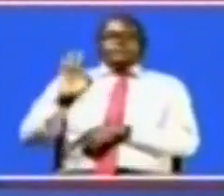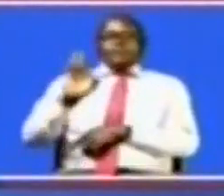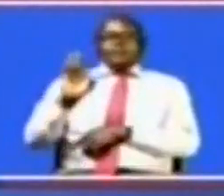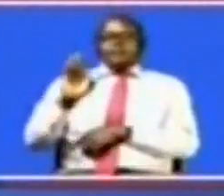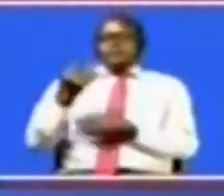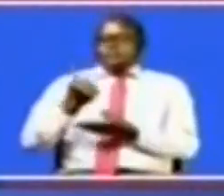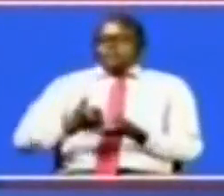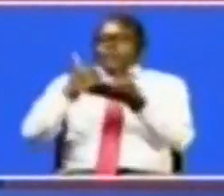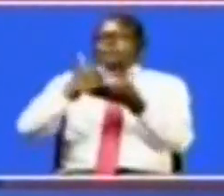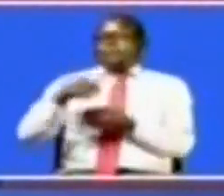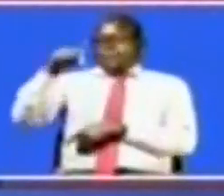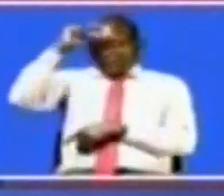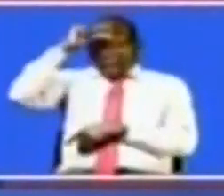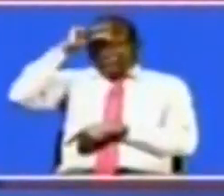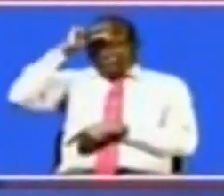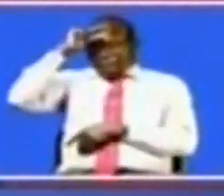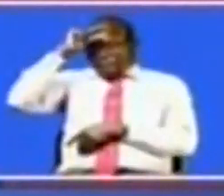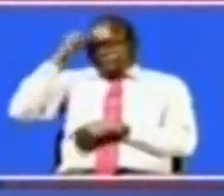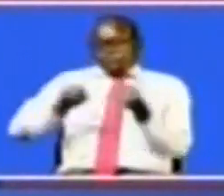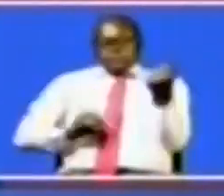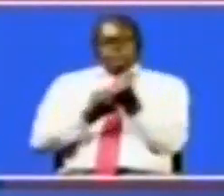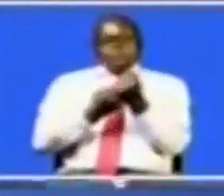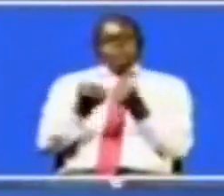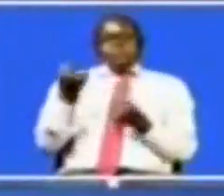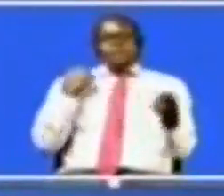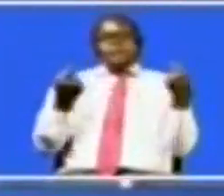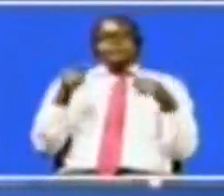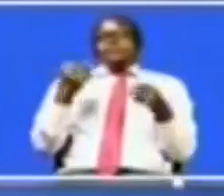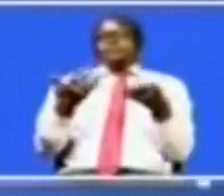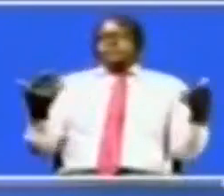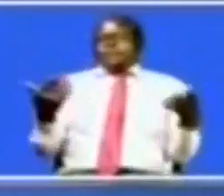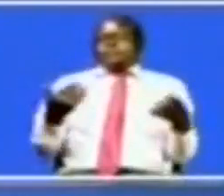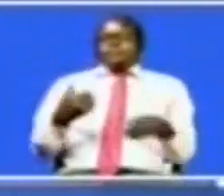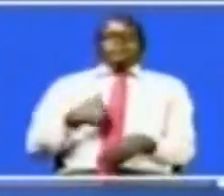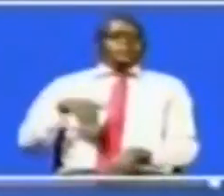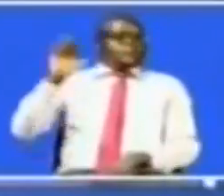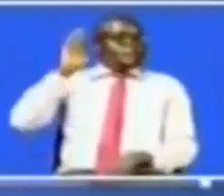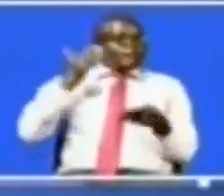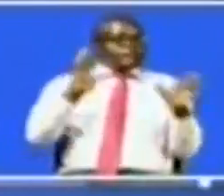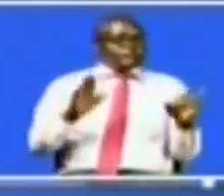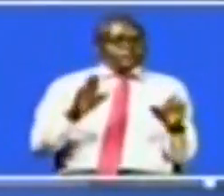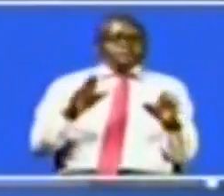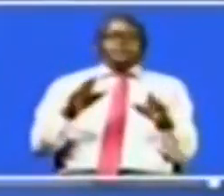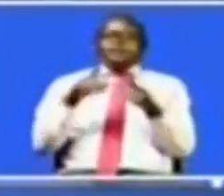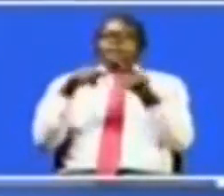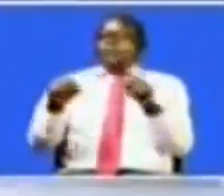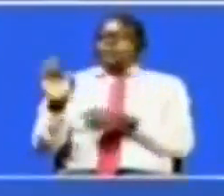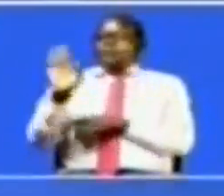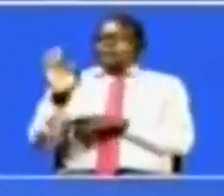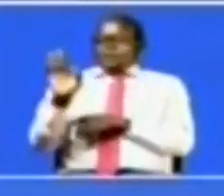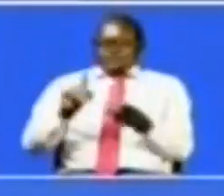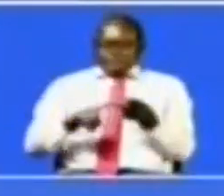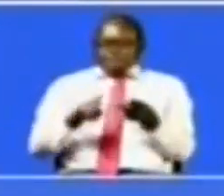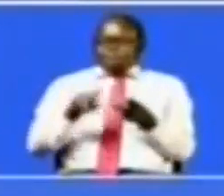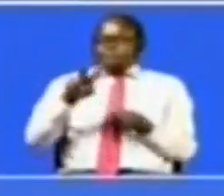government taxes placed on tea products. Mesikia maombi yenu, maneno ya fertilizer, maneno